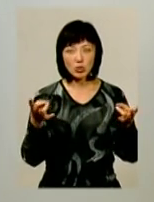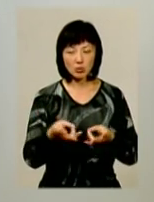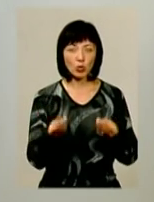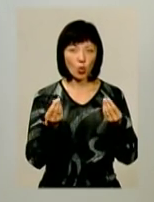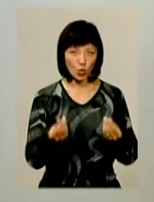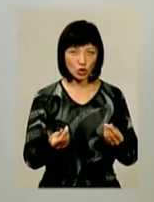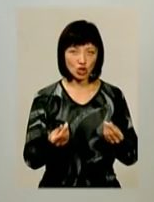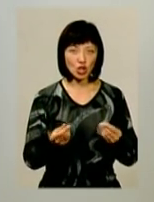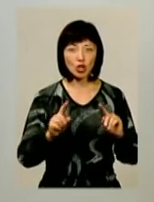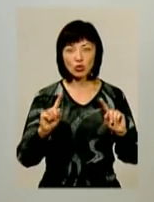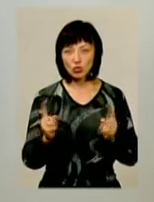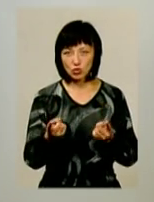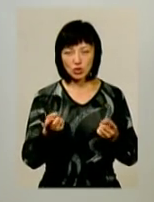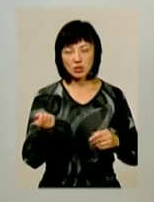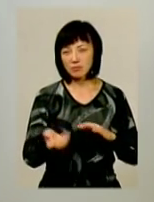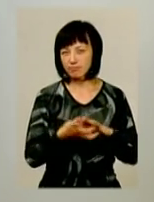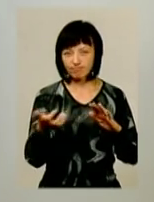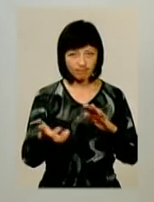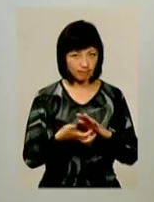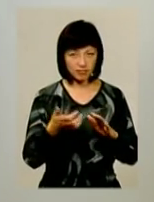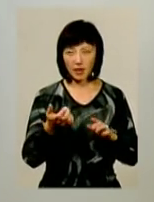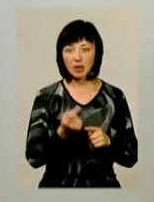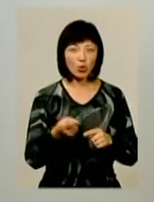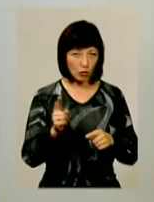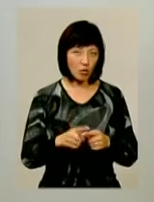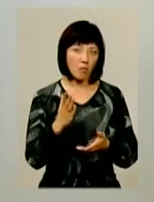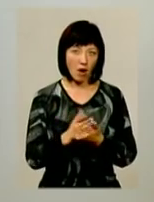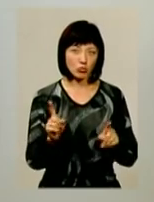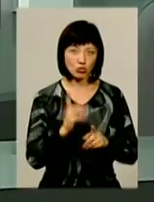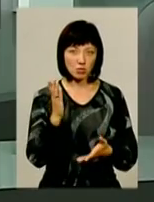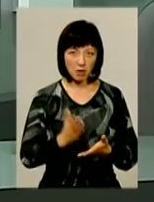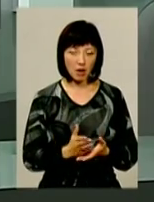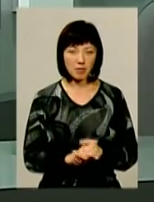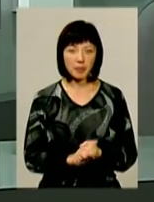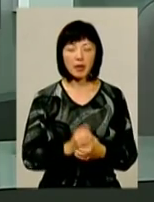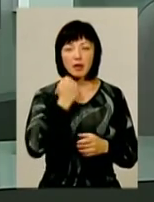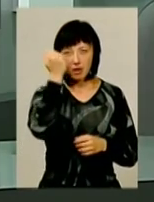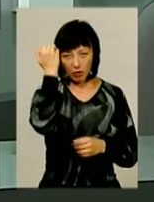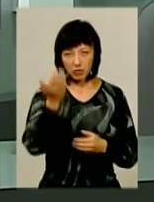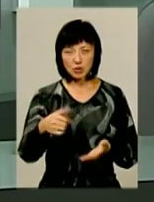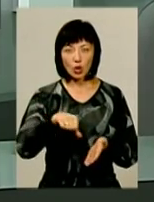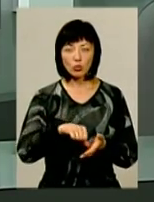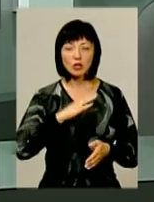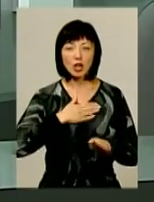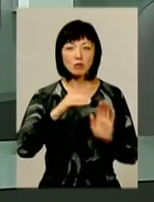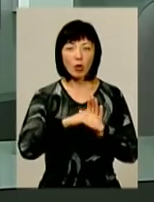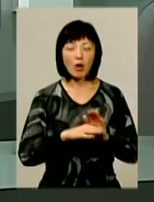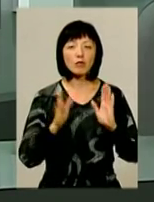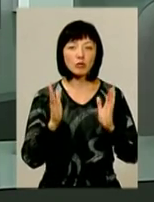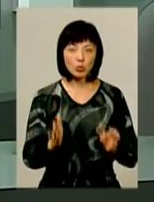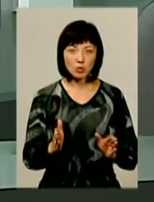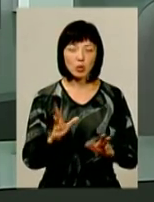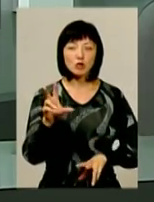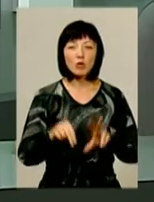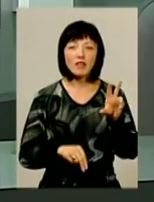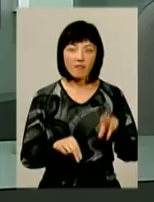кошти. Коштів дуже замало, тому от маємо те, що маємо. Я дякую вам за участь в нашій програмі і будемо разом